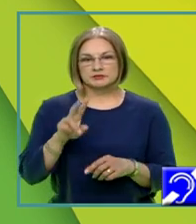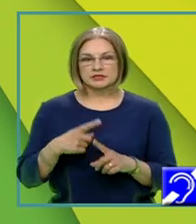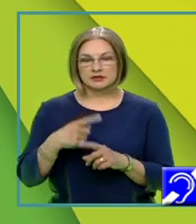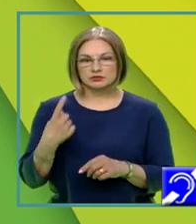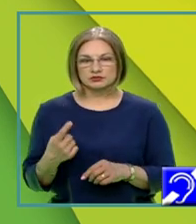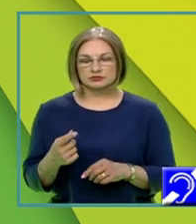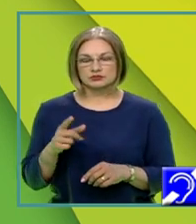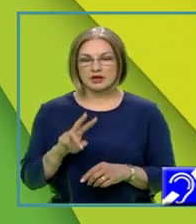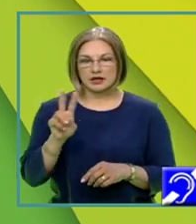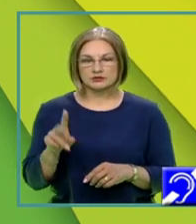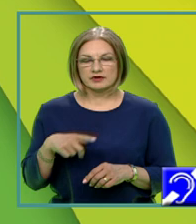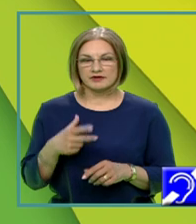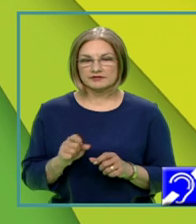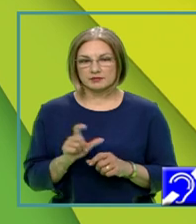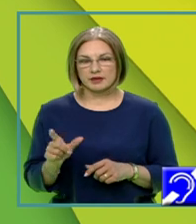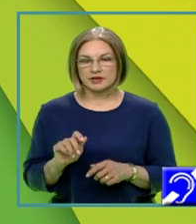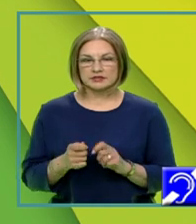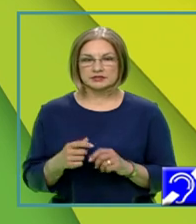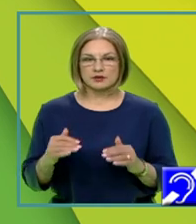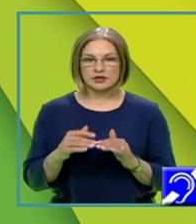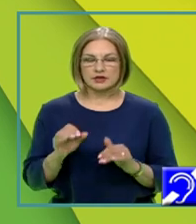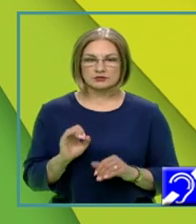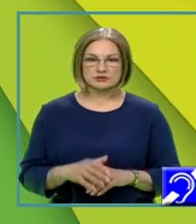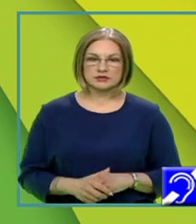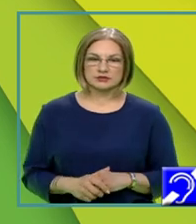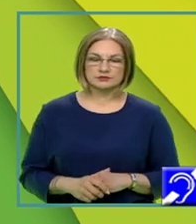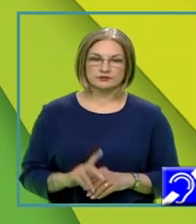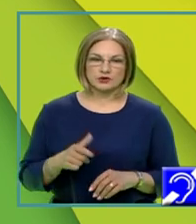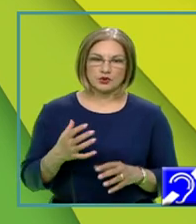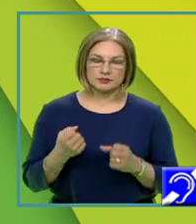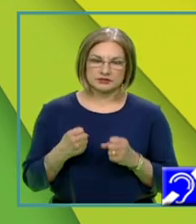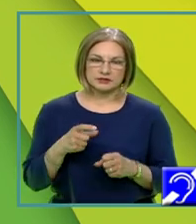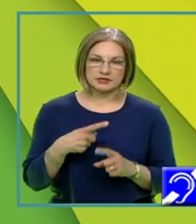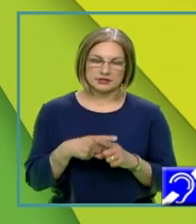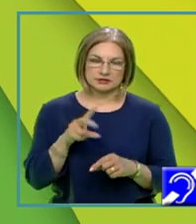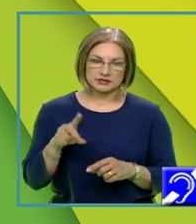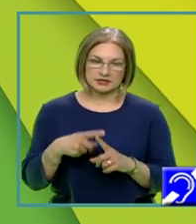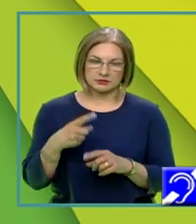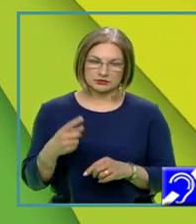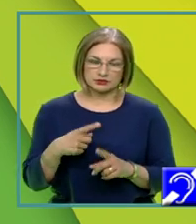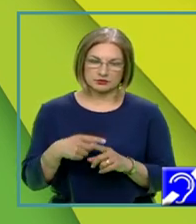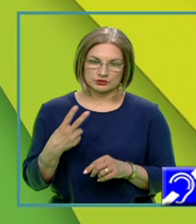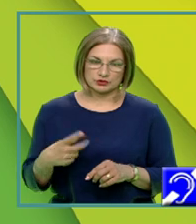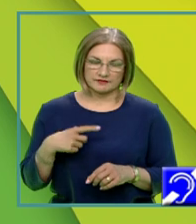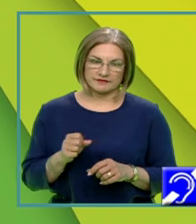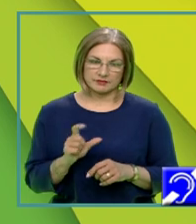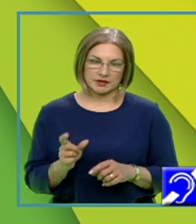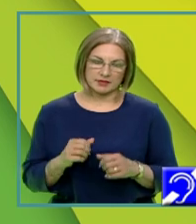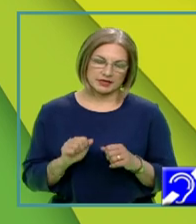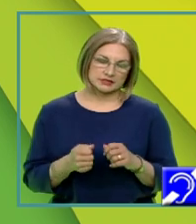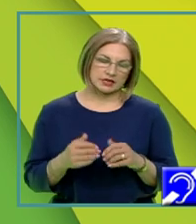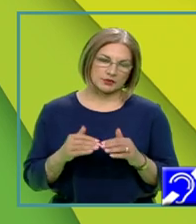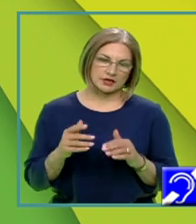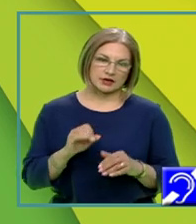la puterea a doua va fi mai mare sau egal decât 0 și dejun obține că x pătrat plus 1 plus 2 va fi mai mare sau egal decât